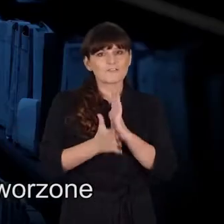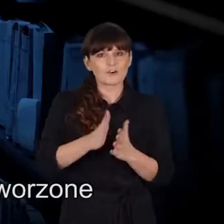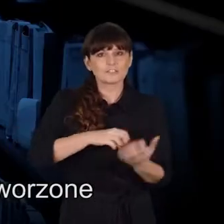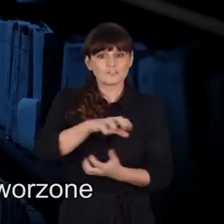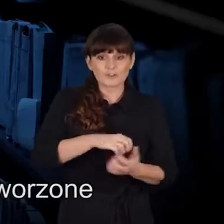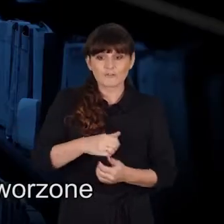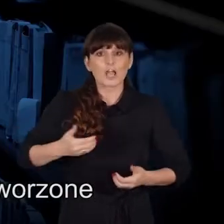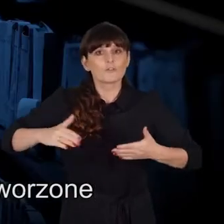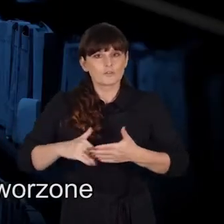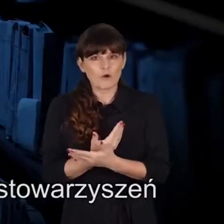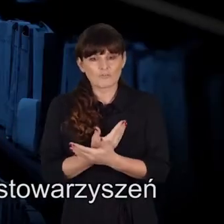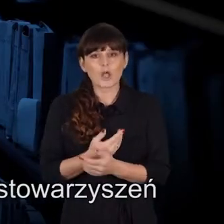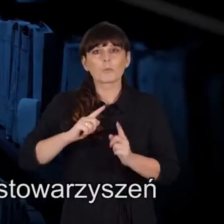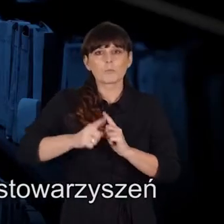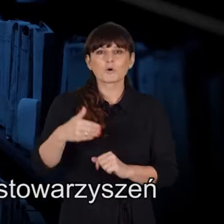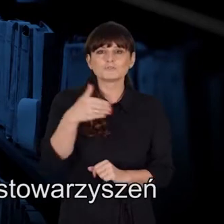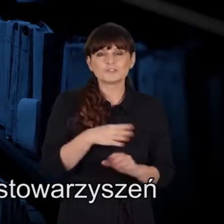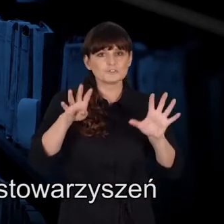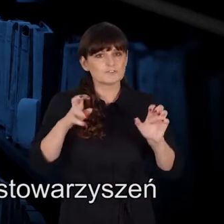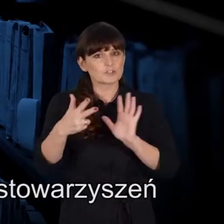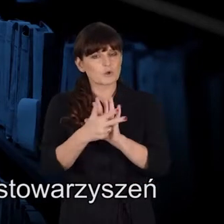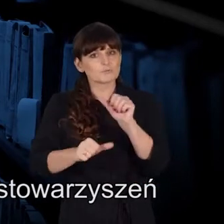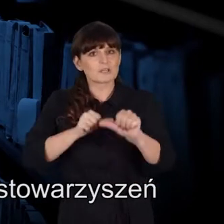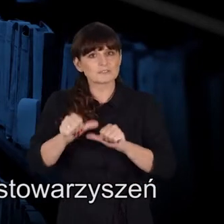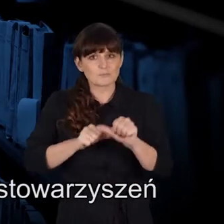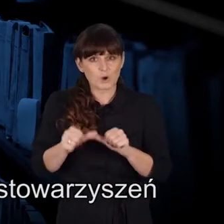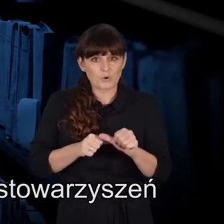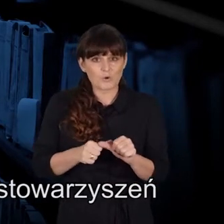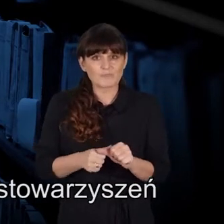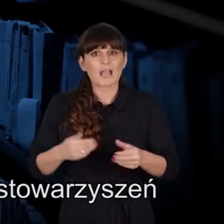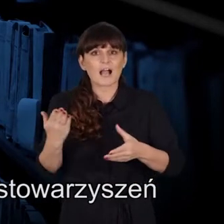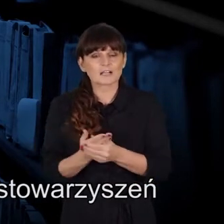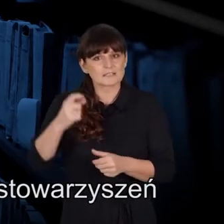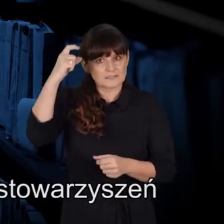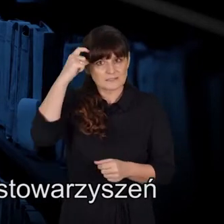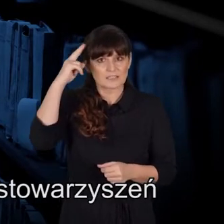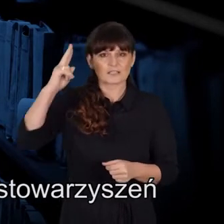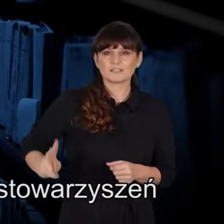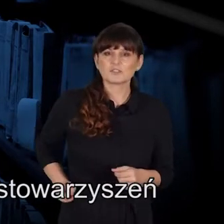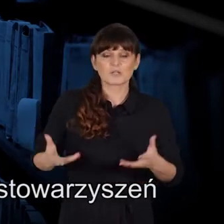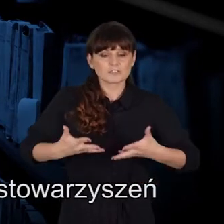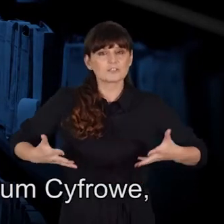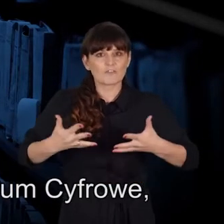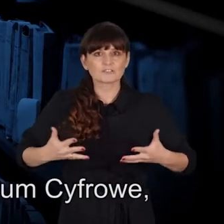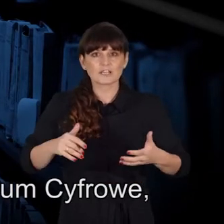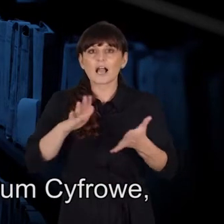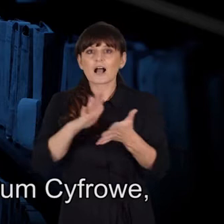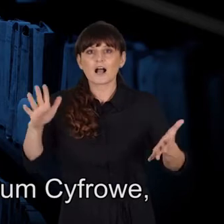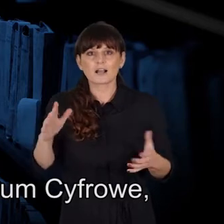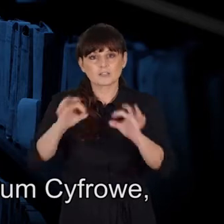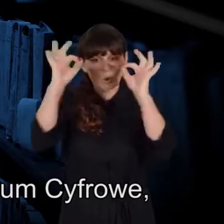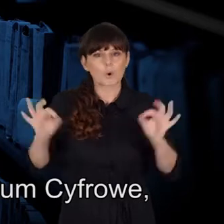Nowych, przechowujące wytworzone po 1918 roku akta władz centralnych, instytucji i stowarzyszeń o